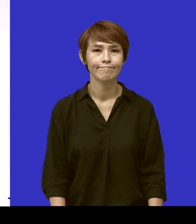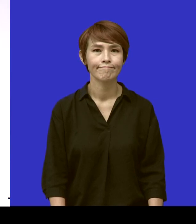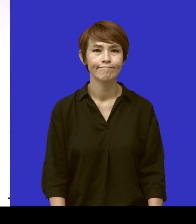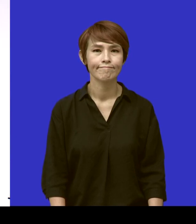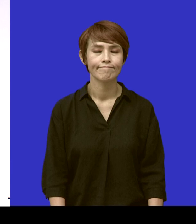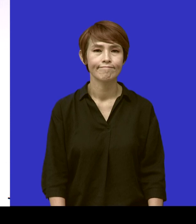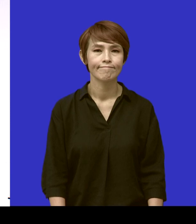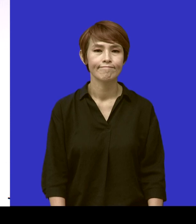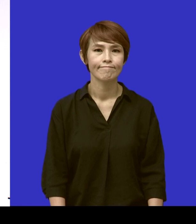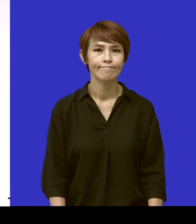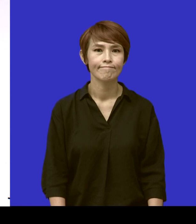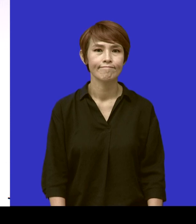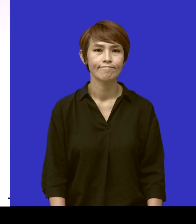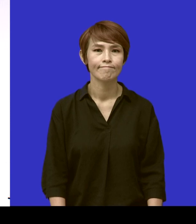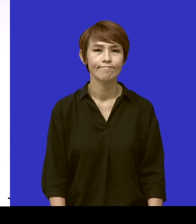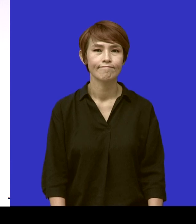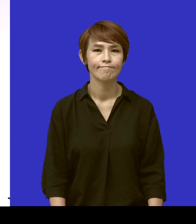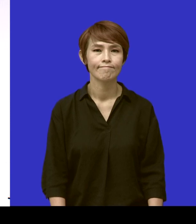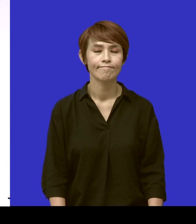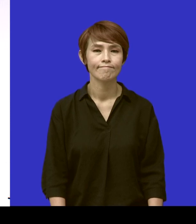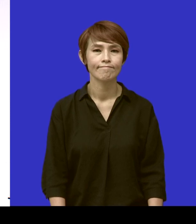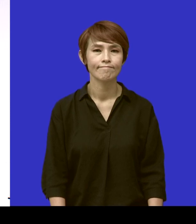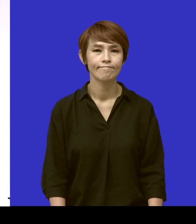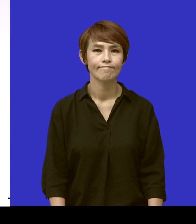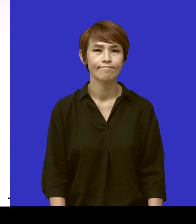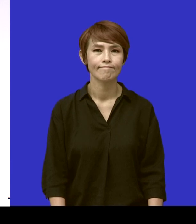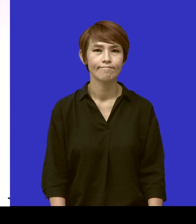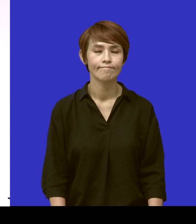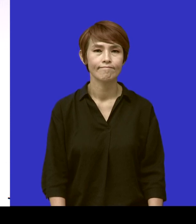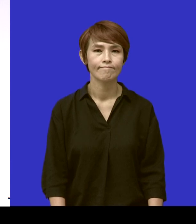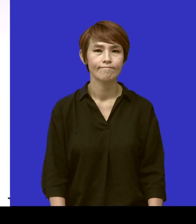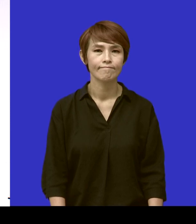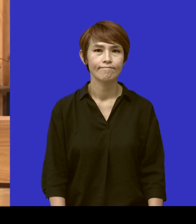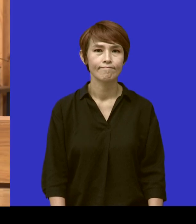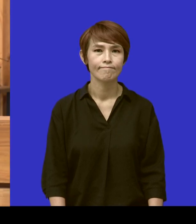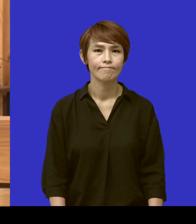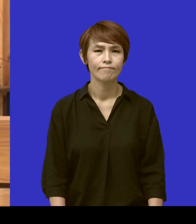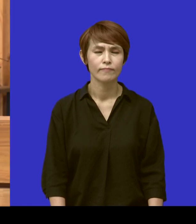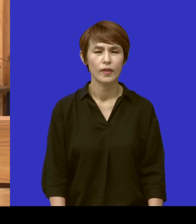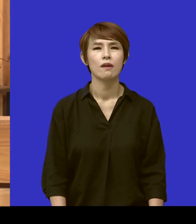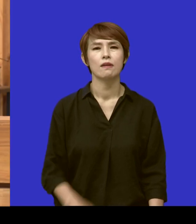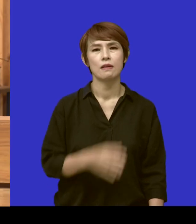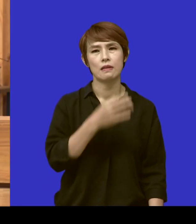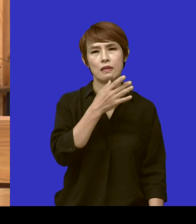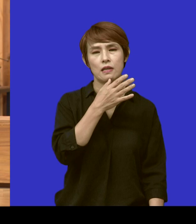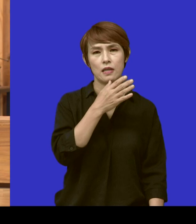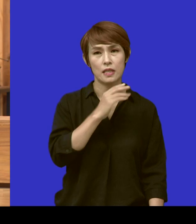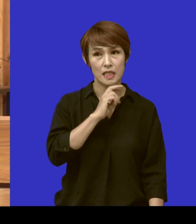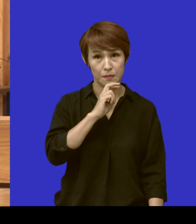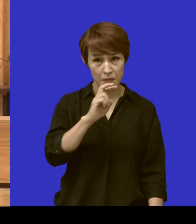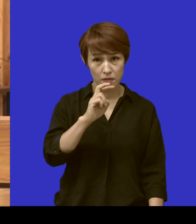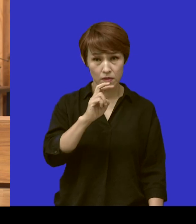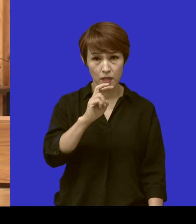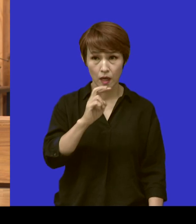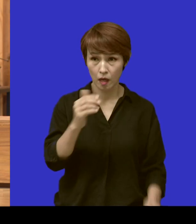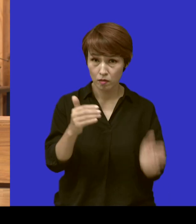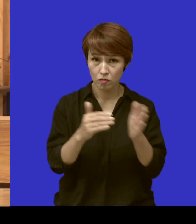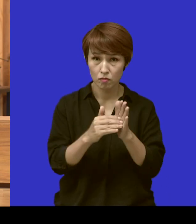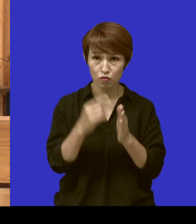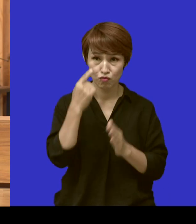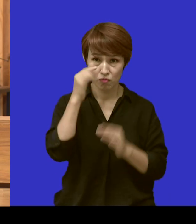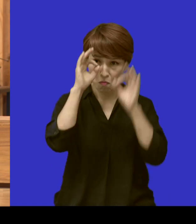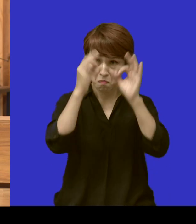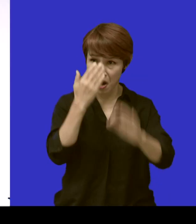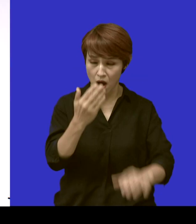보이기 시작하면서 20대 후반에는 완전히 시력을 잃었습니다. 그럼 20대까지는 시력은 가지고